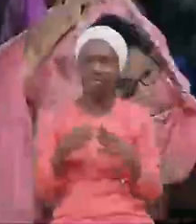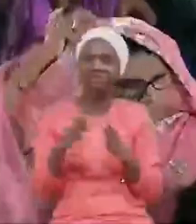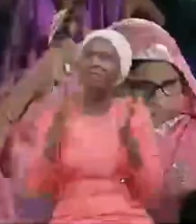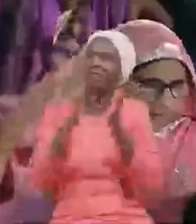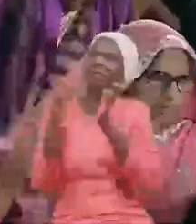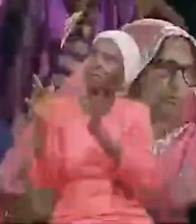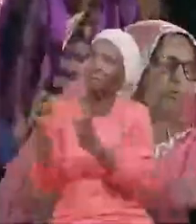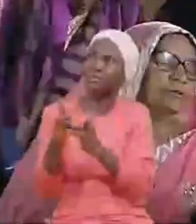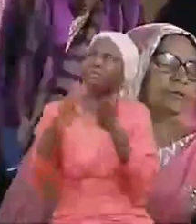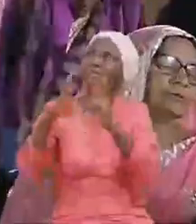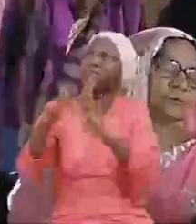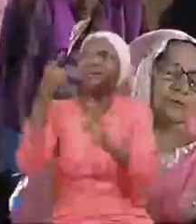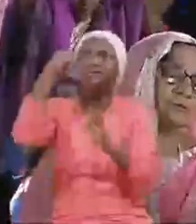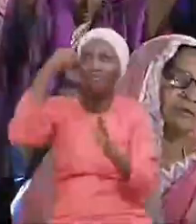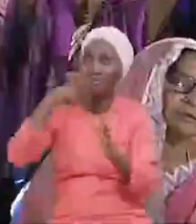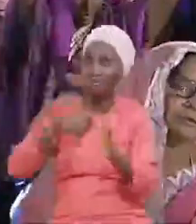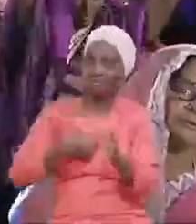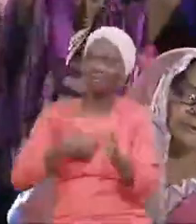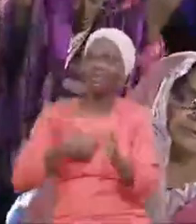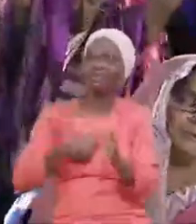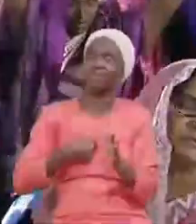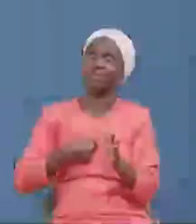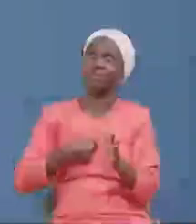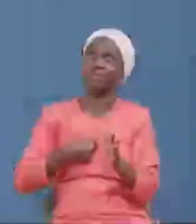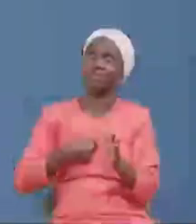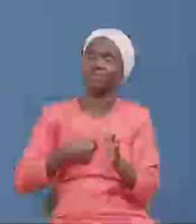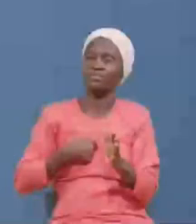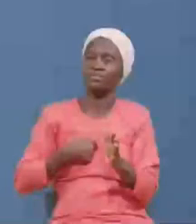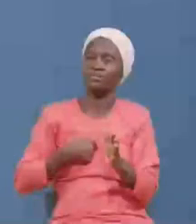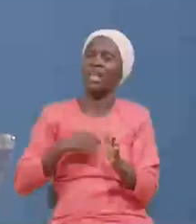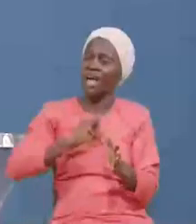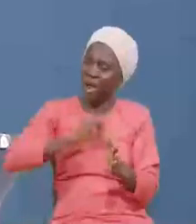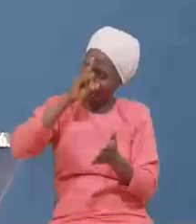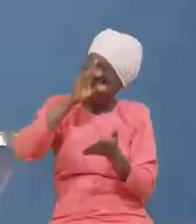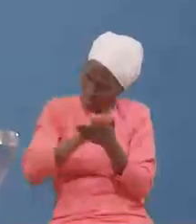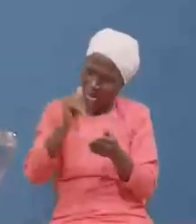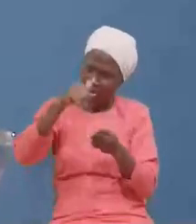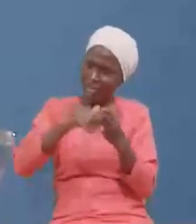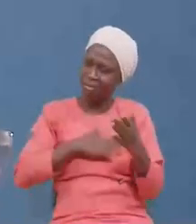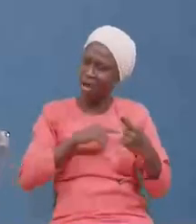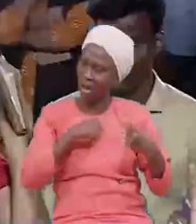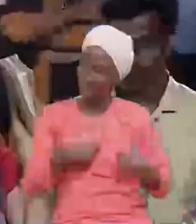que Jésus est mort pour moi. Je crois de mon corps